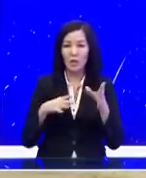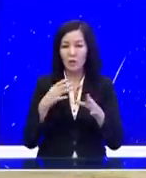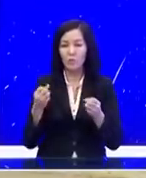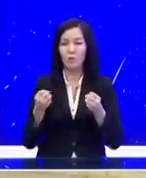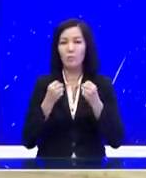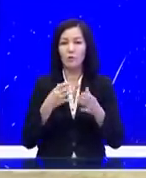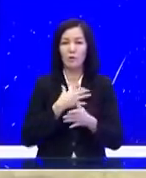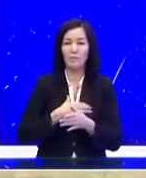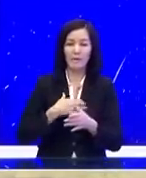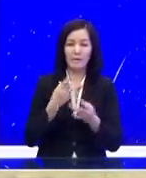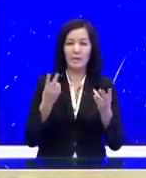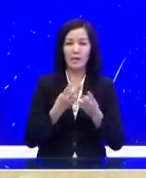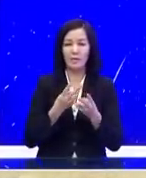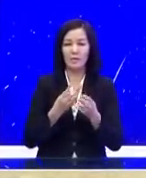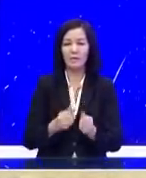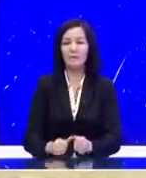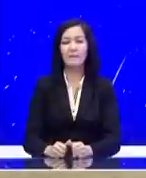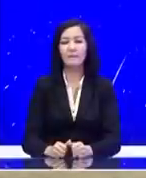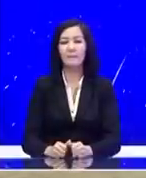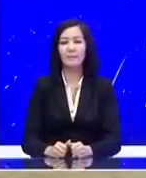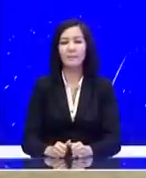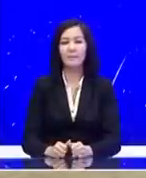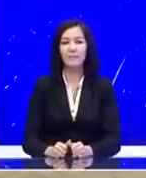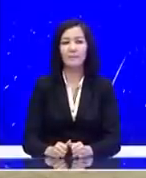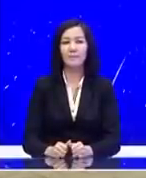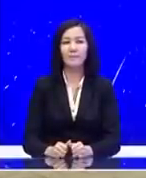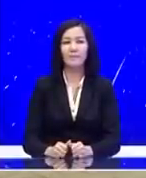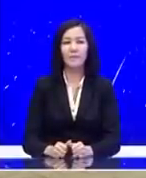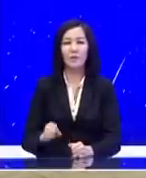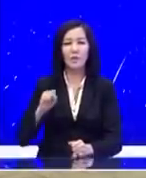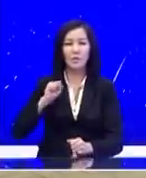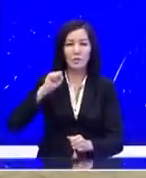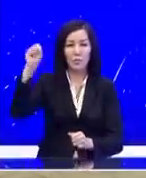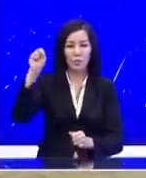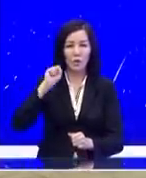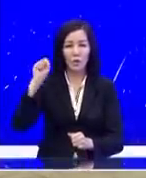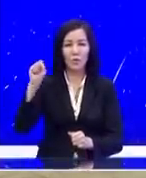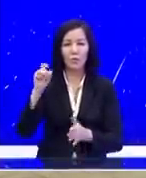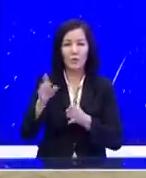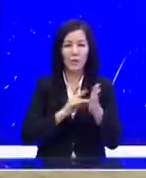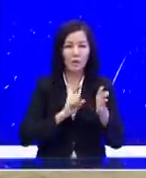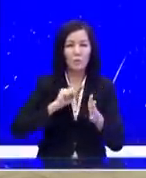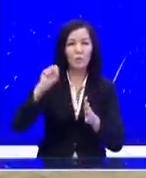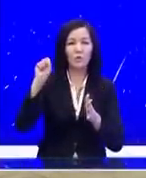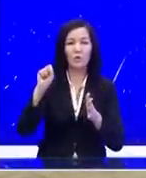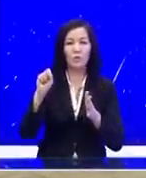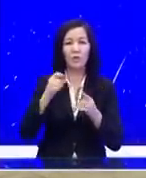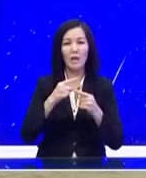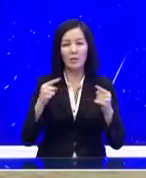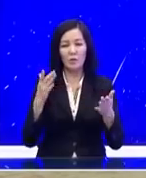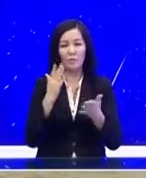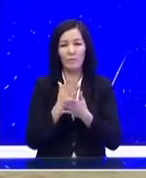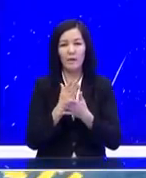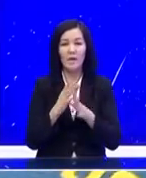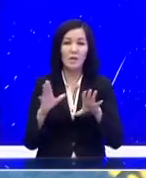үшін аса маңызды дейді өзінің шебері. Серпе көтеру, жұлқа көтеру, ұзарылтқан түрі деген жаттығуларды